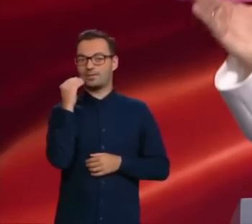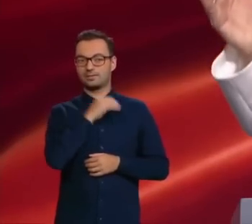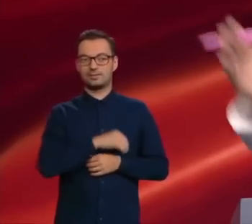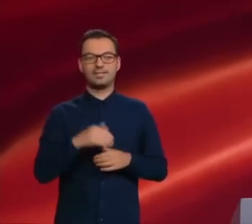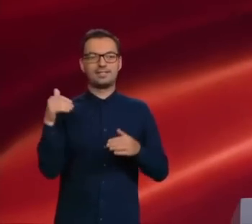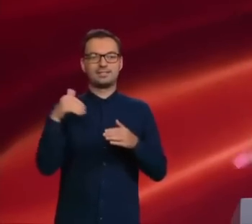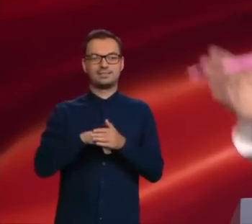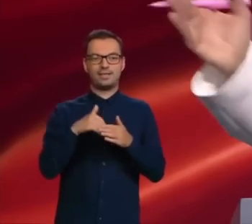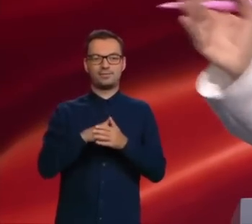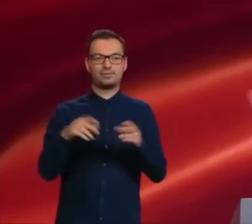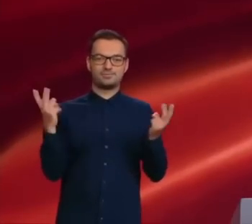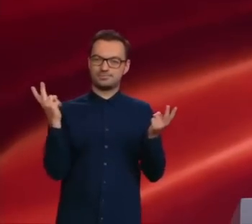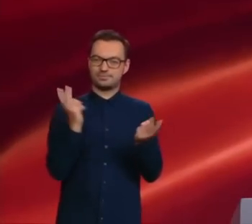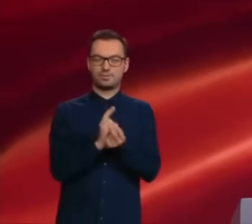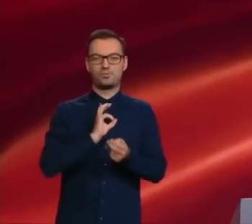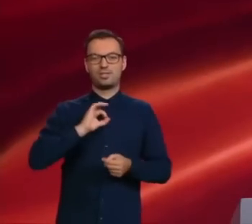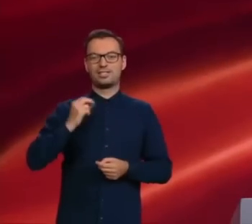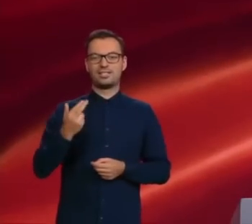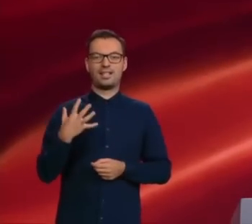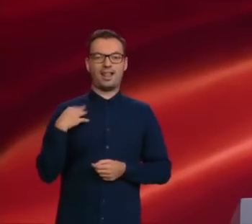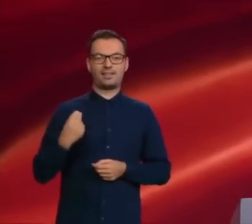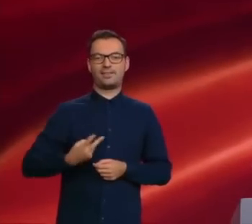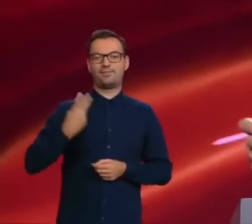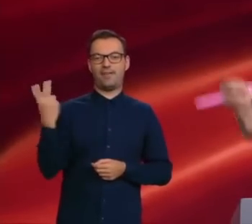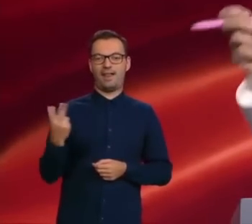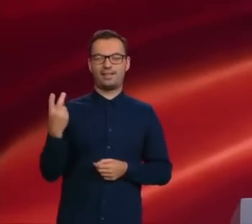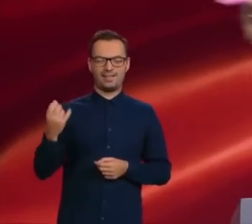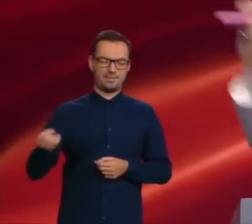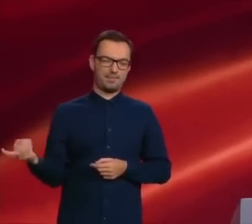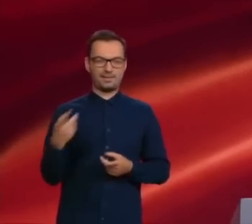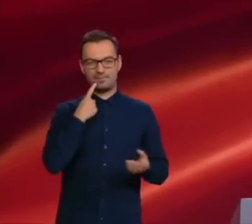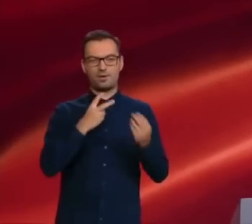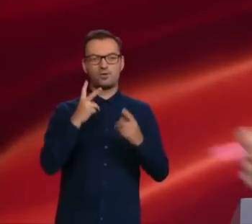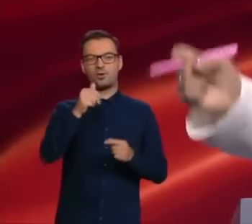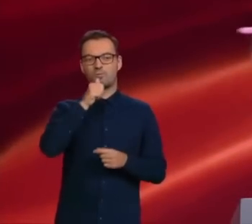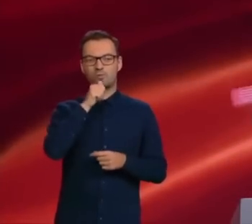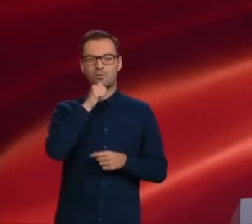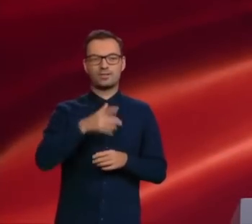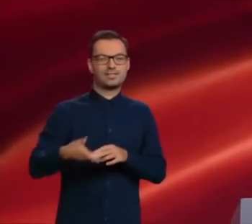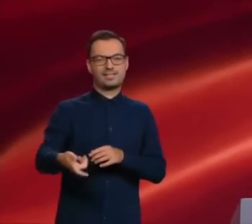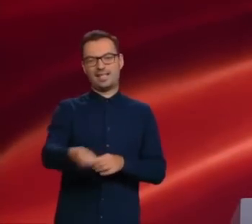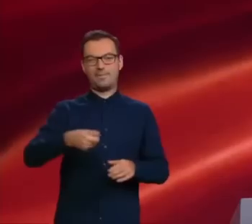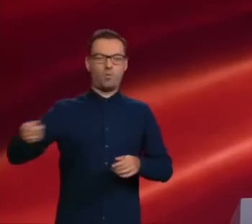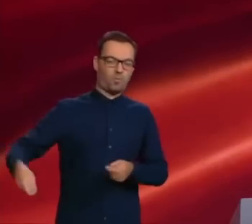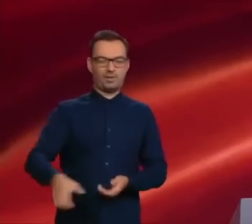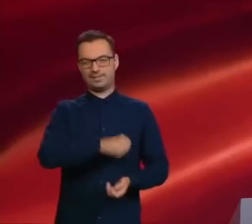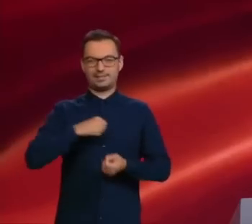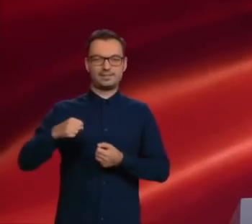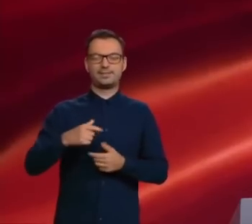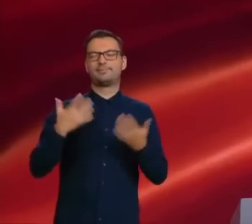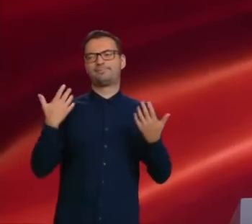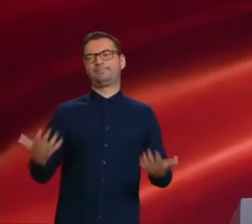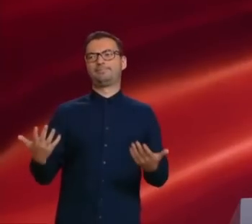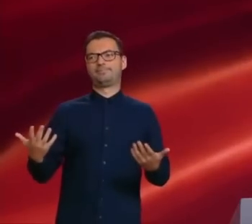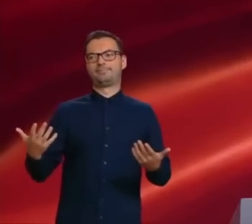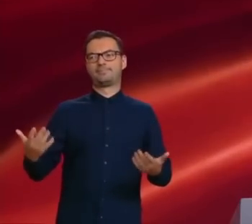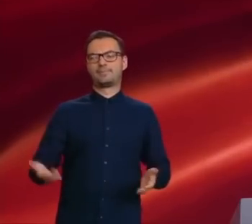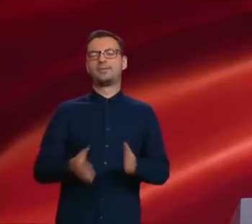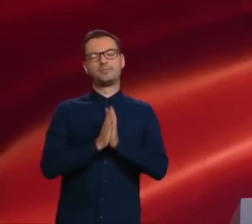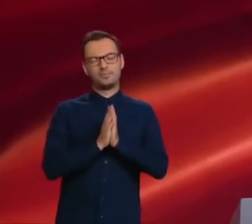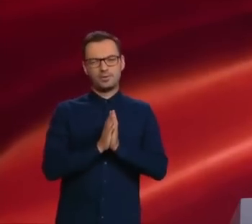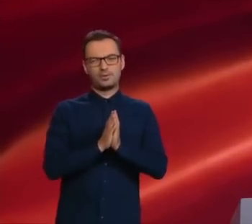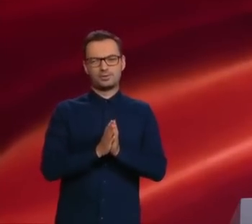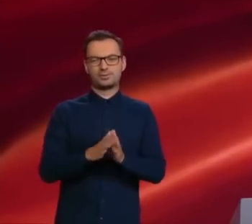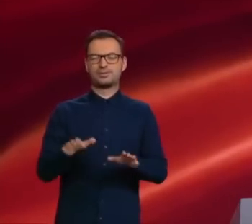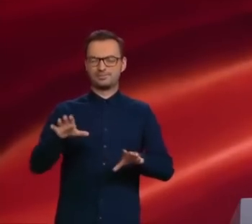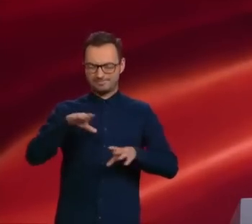bo zachowuje się tak jak mój 2-letni syn, kiedy był w piaskownicy i ktoś próbował mu wyrwać łopatkę. Panie premierze, naprawdę proszę się z